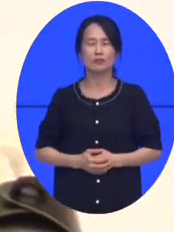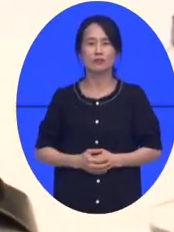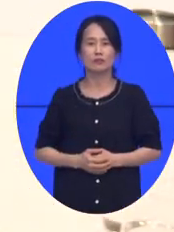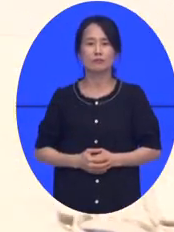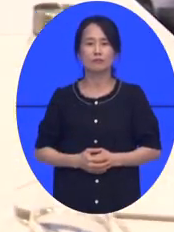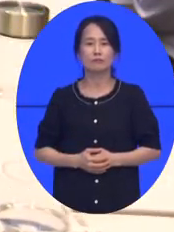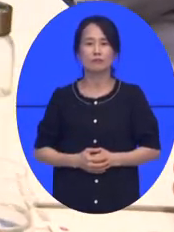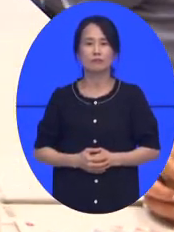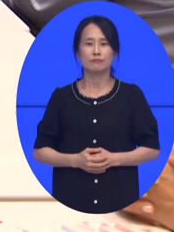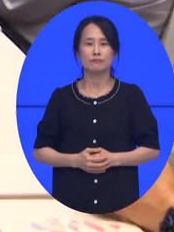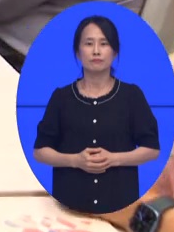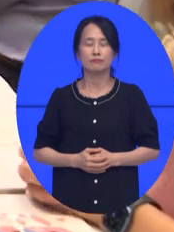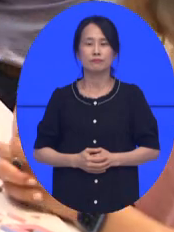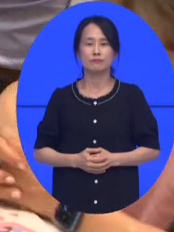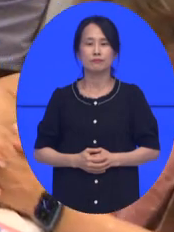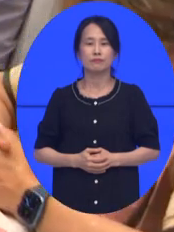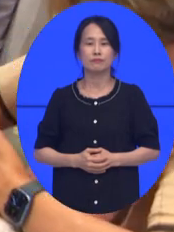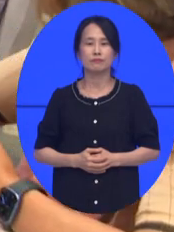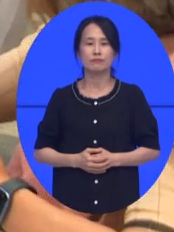최창순입니다